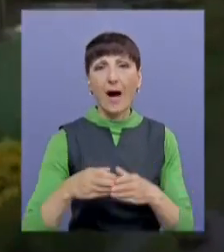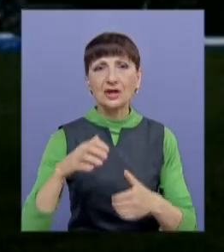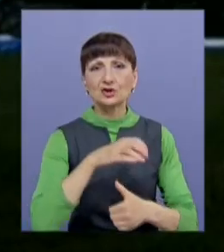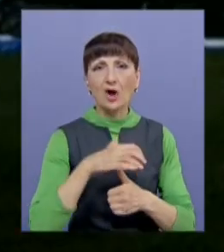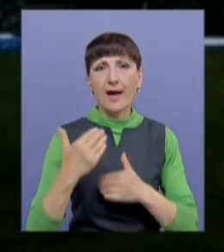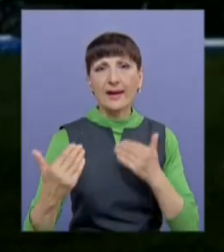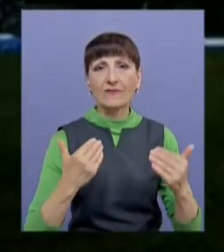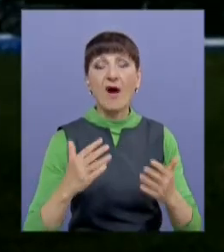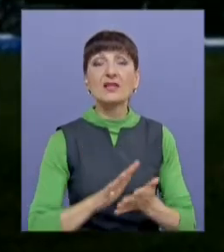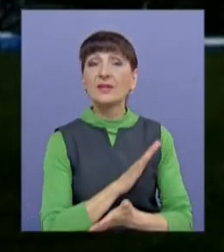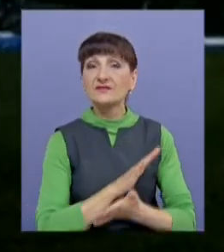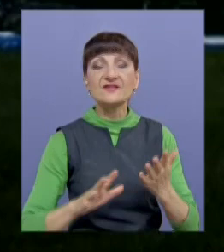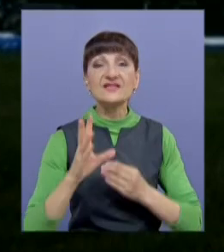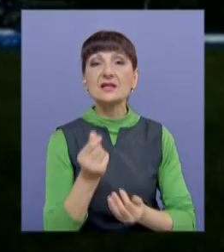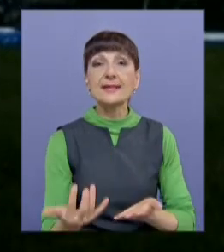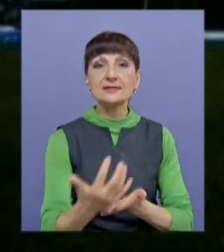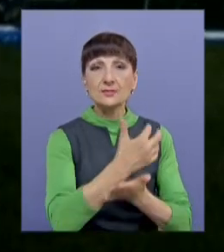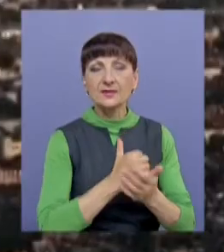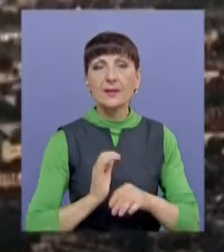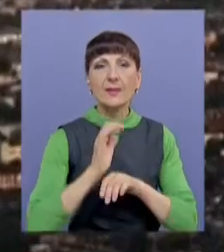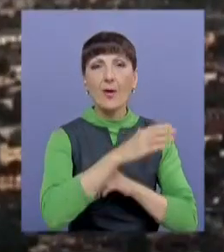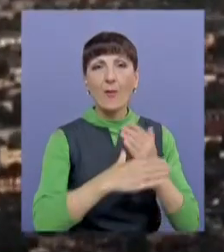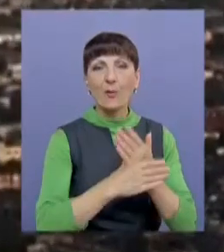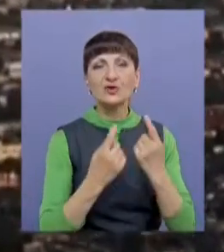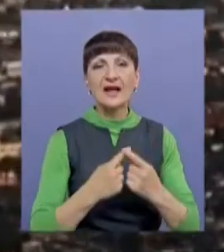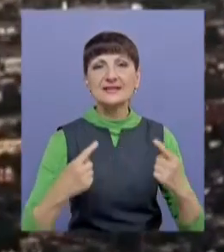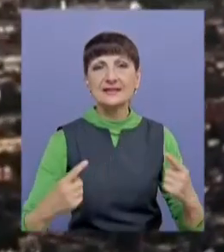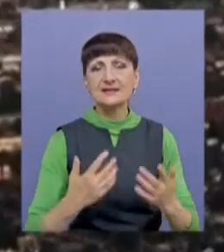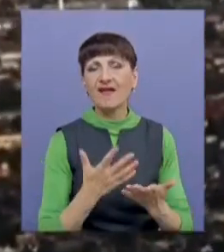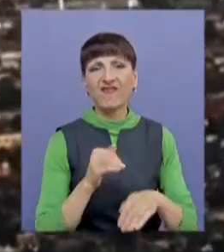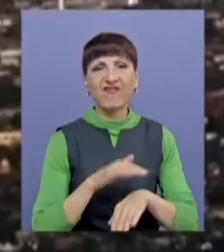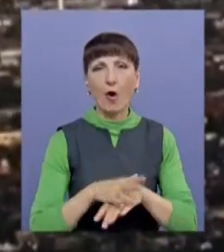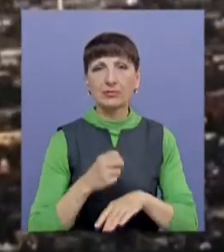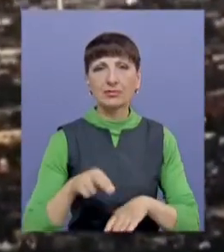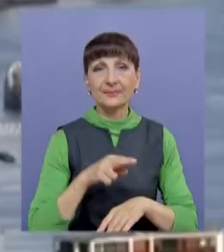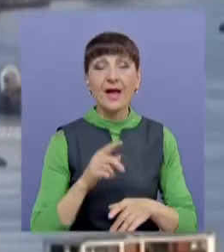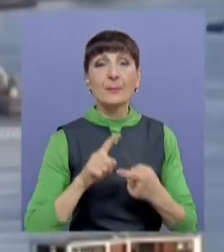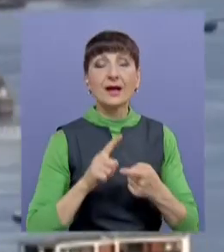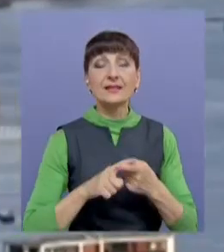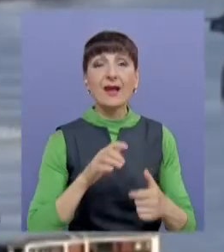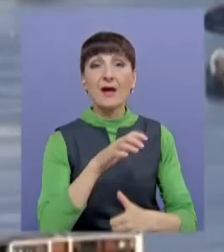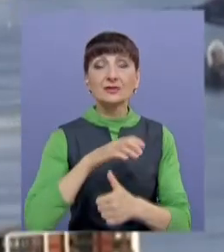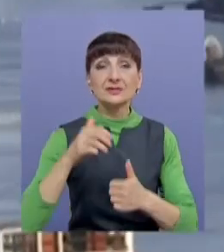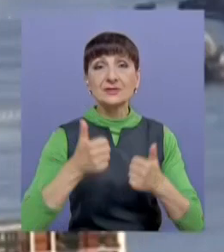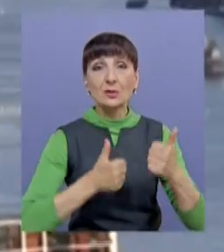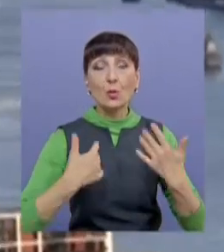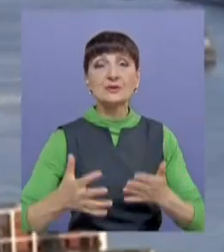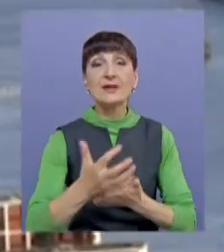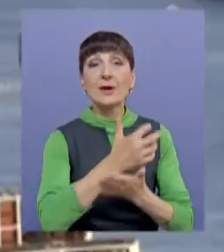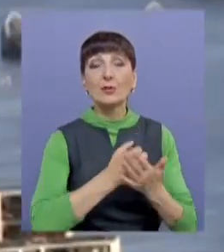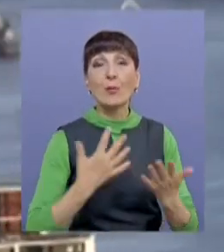событие благотворительное. Все пожертвования пойдут на помощь различным некоммерческим фондам. Благодаря воздушной регате уже удалось собрать